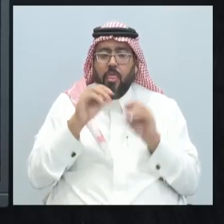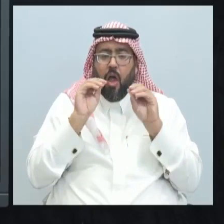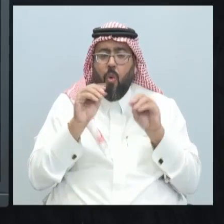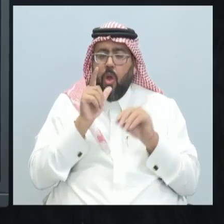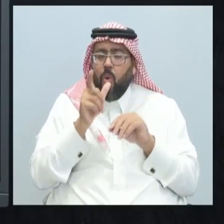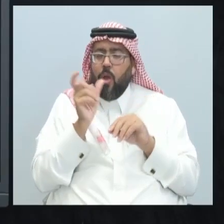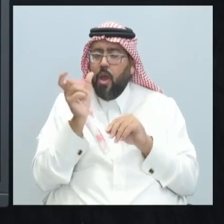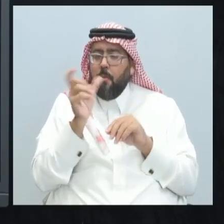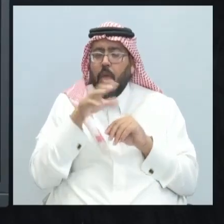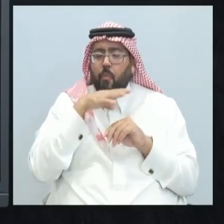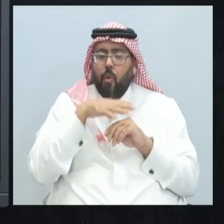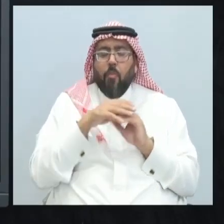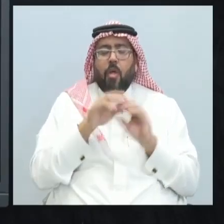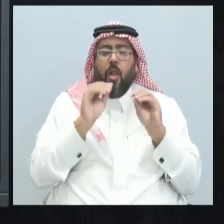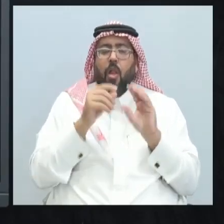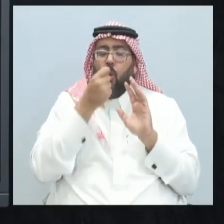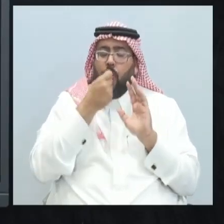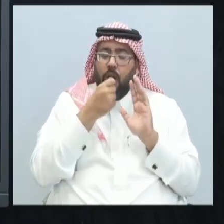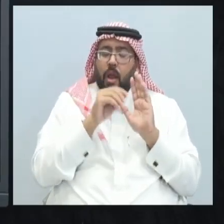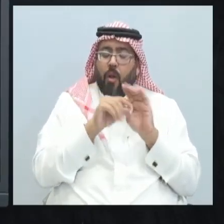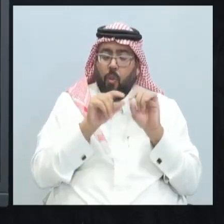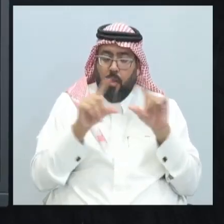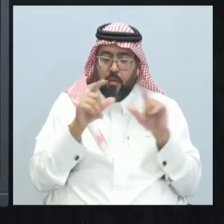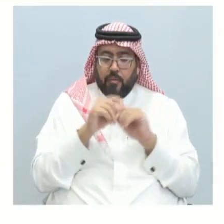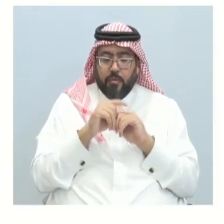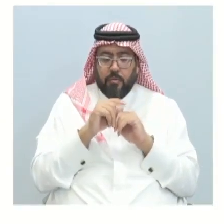جاء في القران الكريم ما يدل على هذا